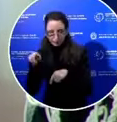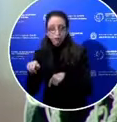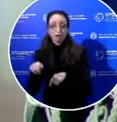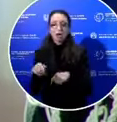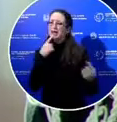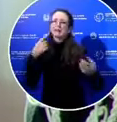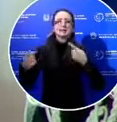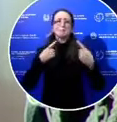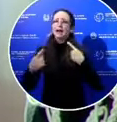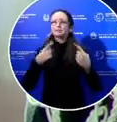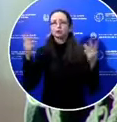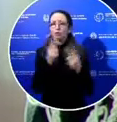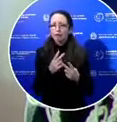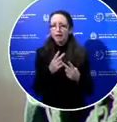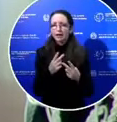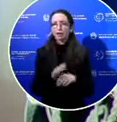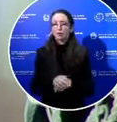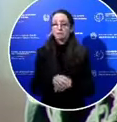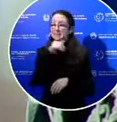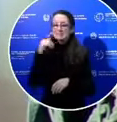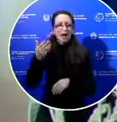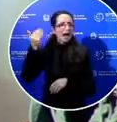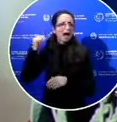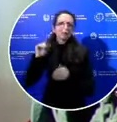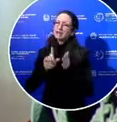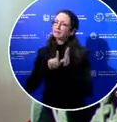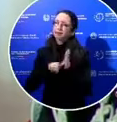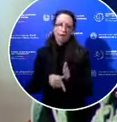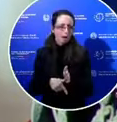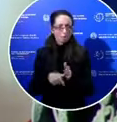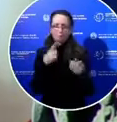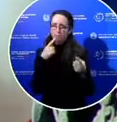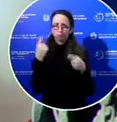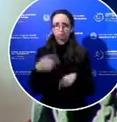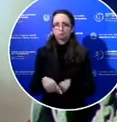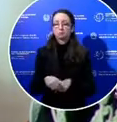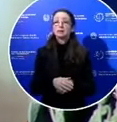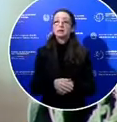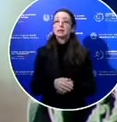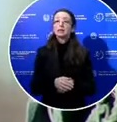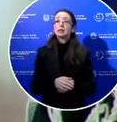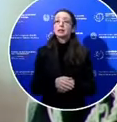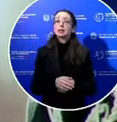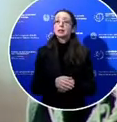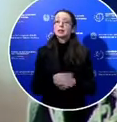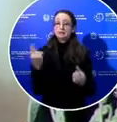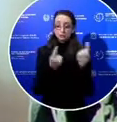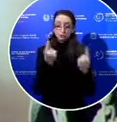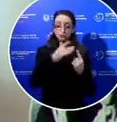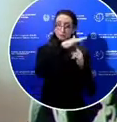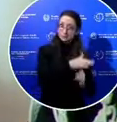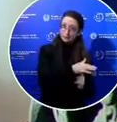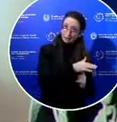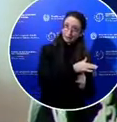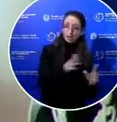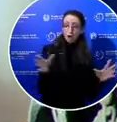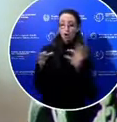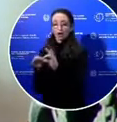vero, fermo da troppo tempo, e agganci il fenomeno delle dipendenze a quello delle